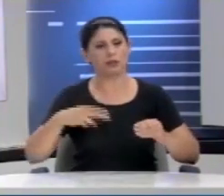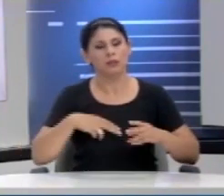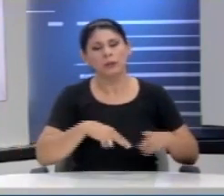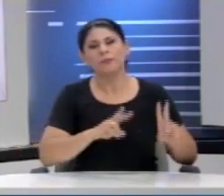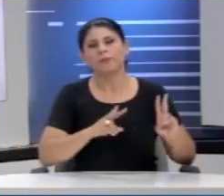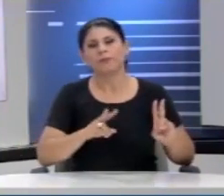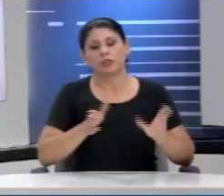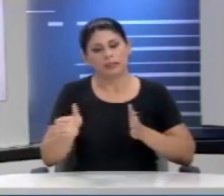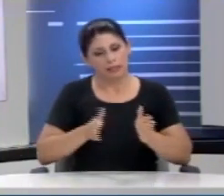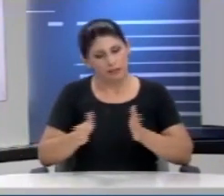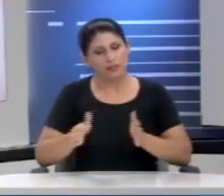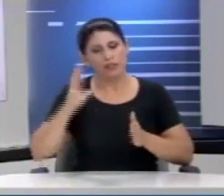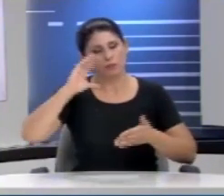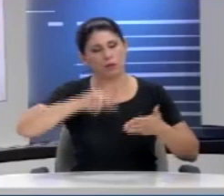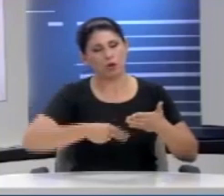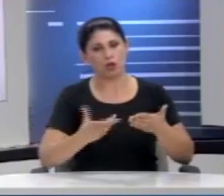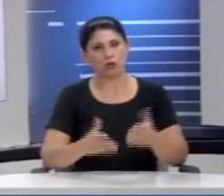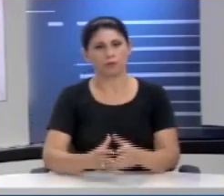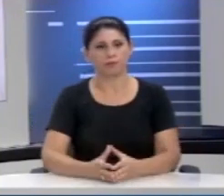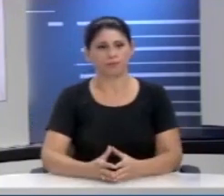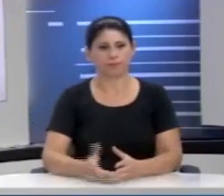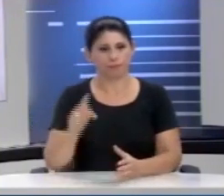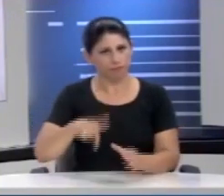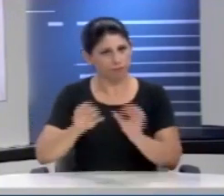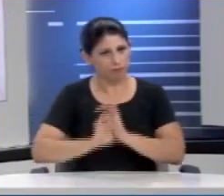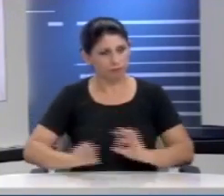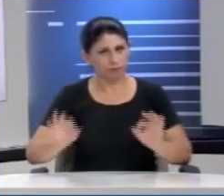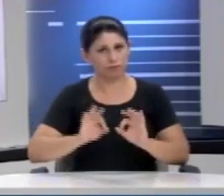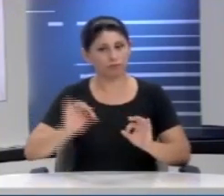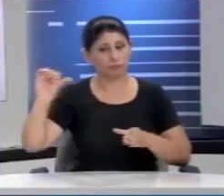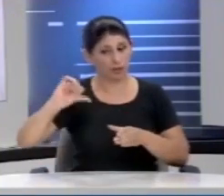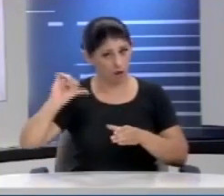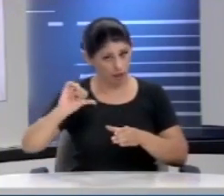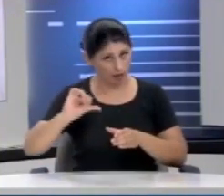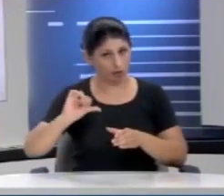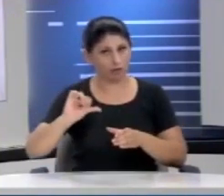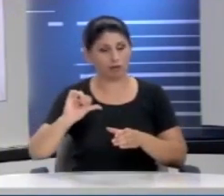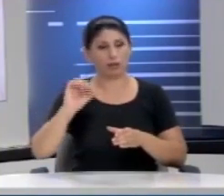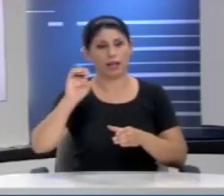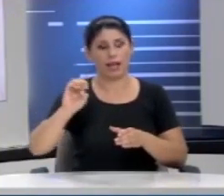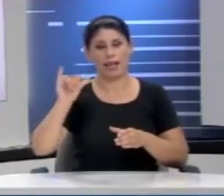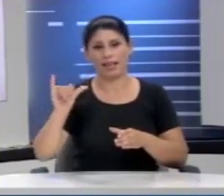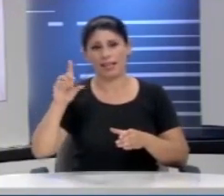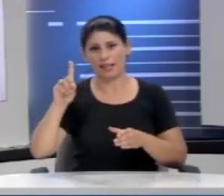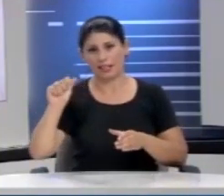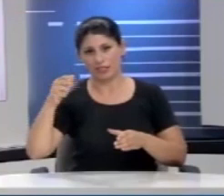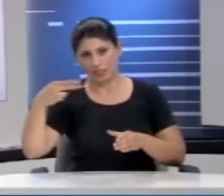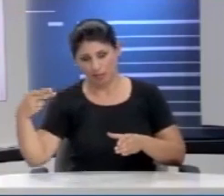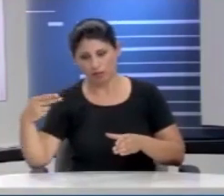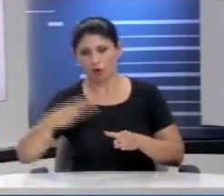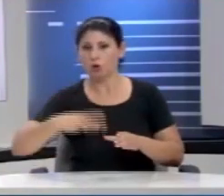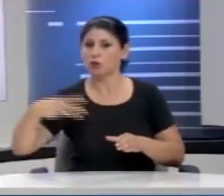υλοποιώντας τις κατευθύνσεις των μνημονίων. Ήδη ετοιμάζεστε με την ΕΙΔΑΠ και την ΕΙΔΑΘ. Ο